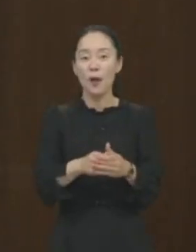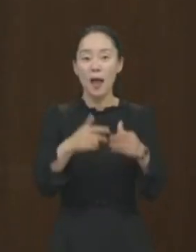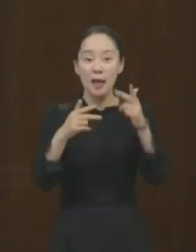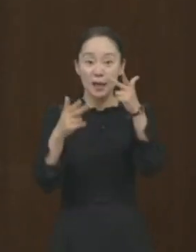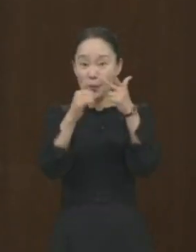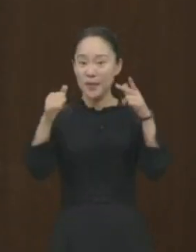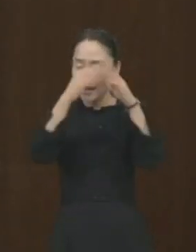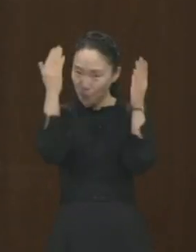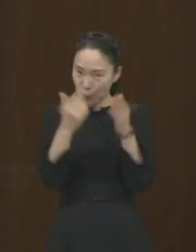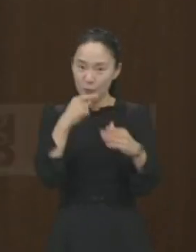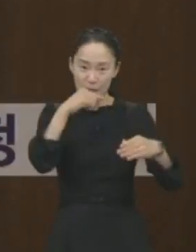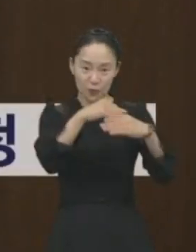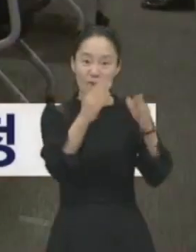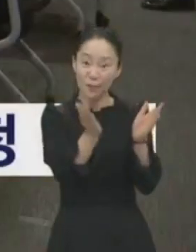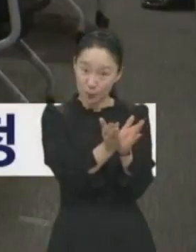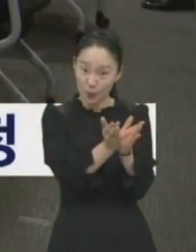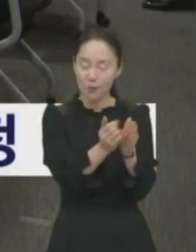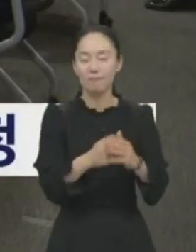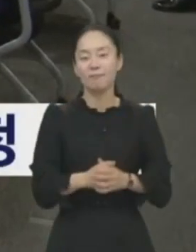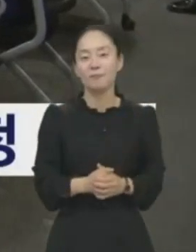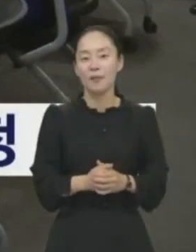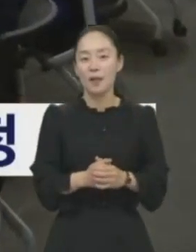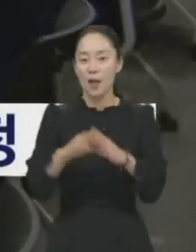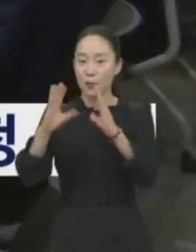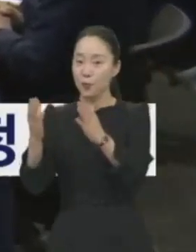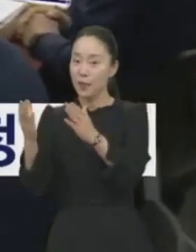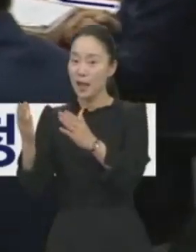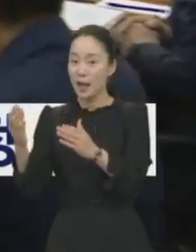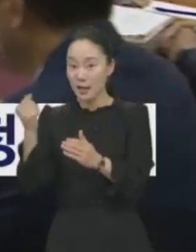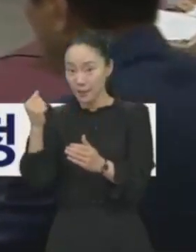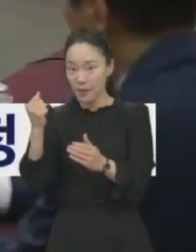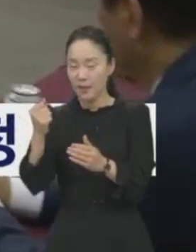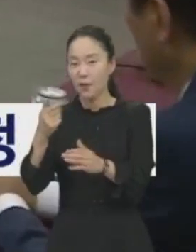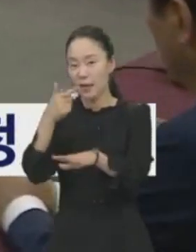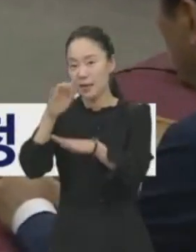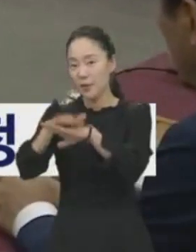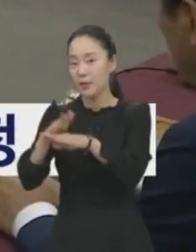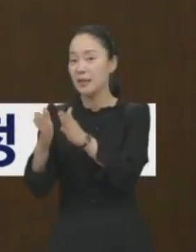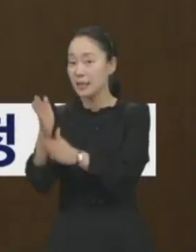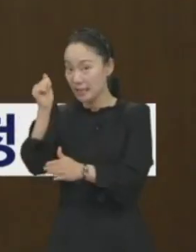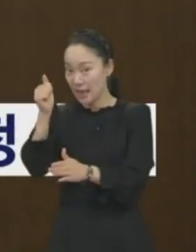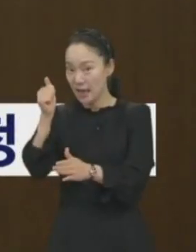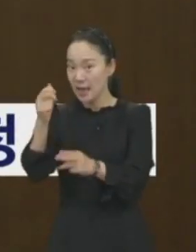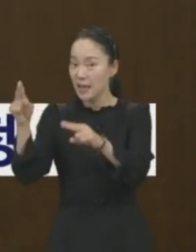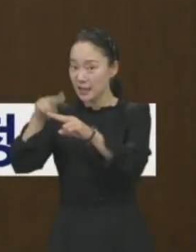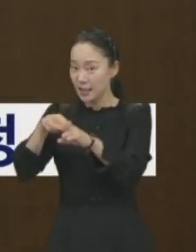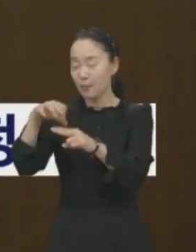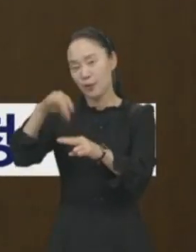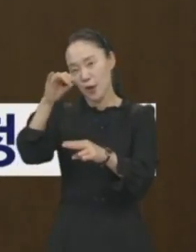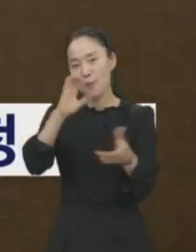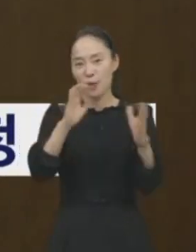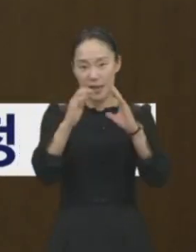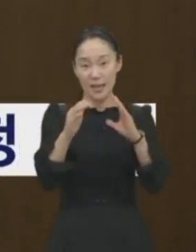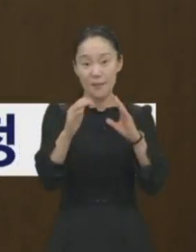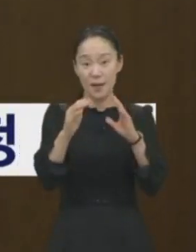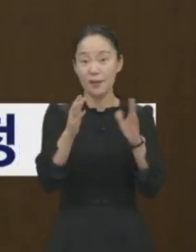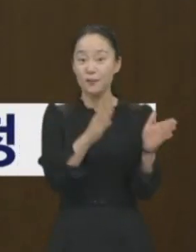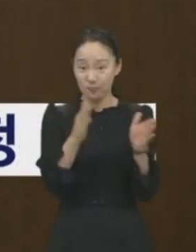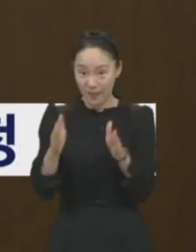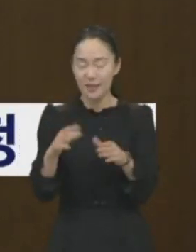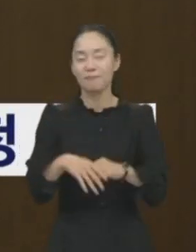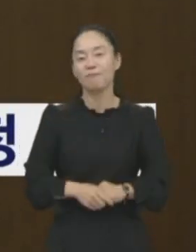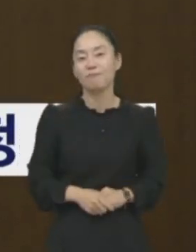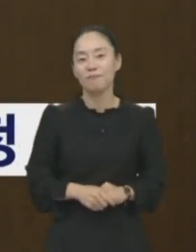모두 더불어민주당 소속인 가운데 국민의힘 소속인 이 시장이 취임 후 처음으로 간담회 자리를 마련한 겁니다.